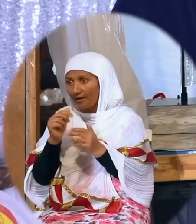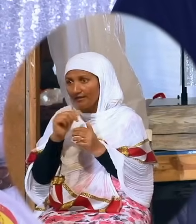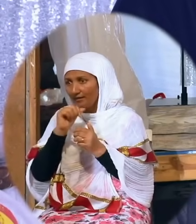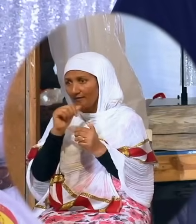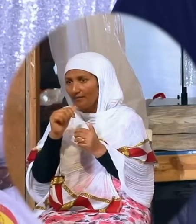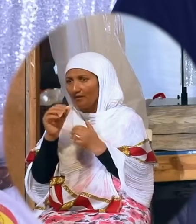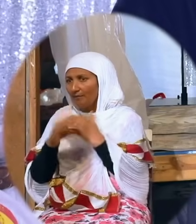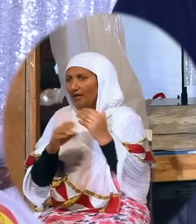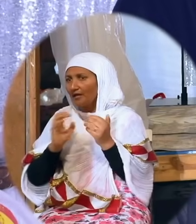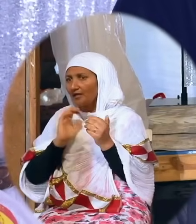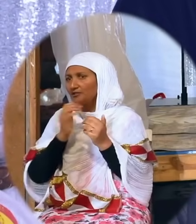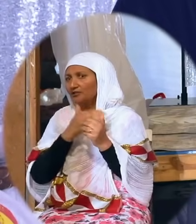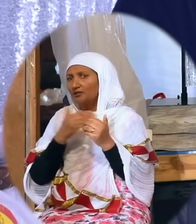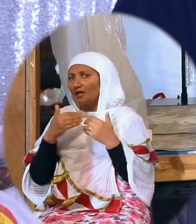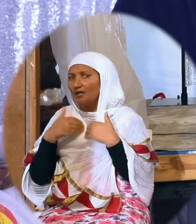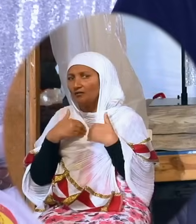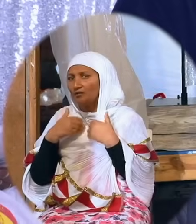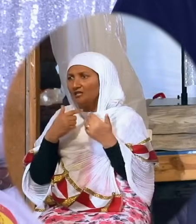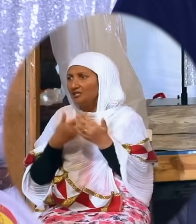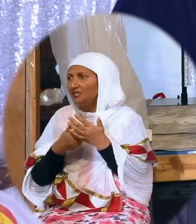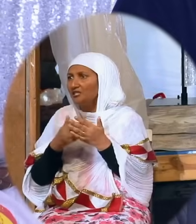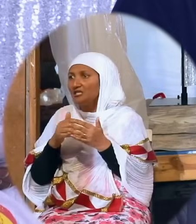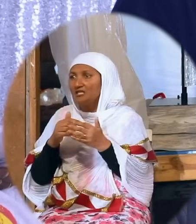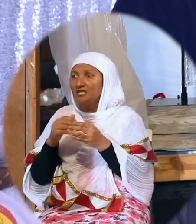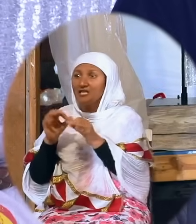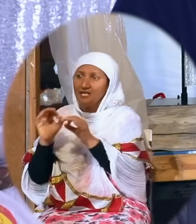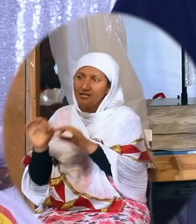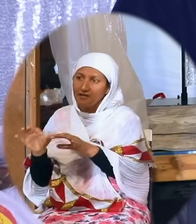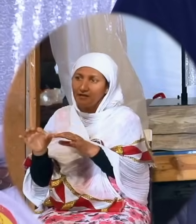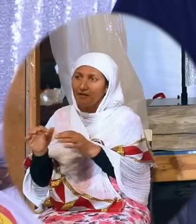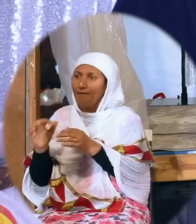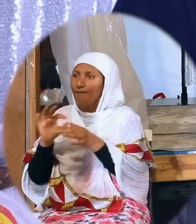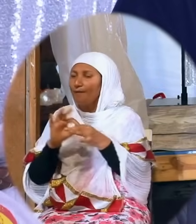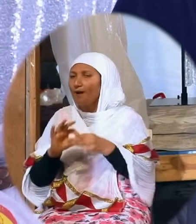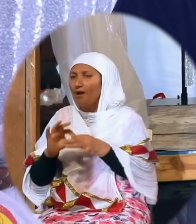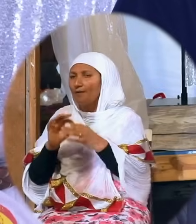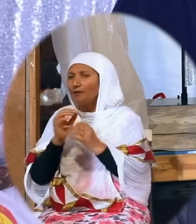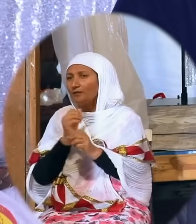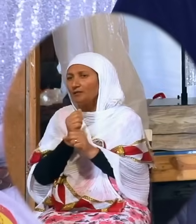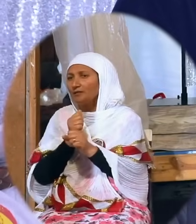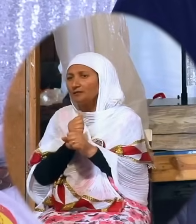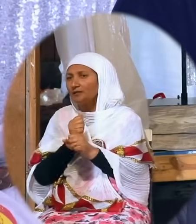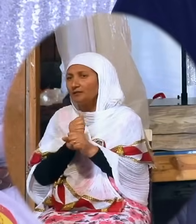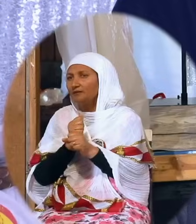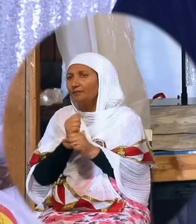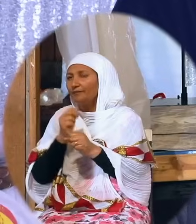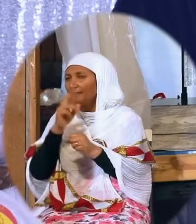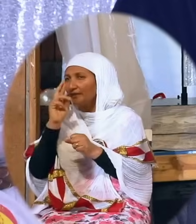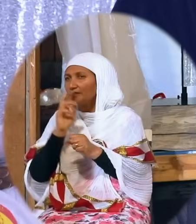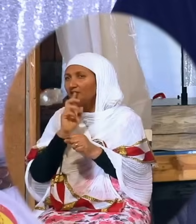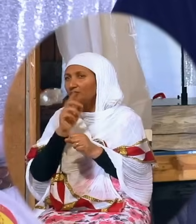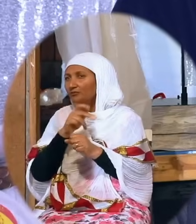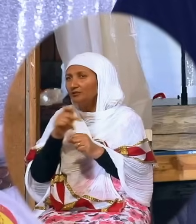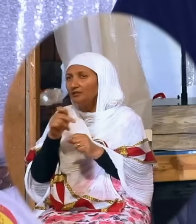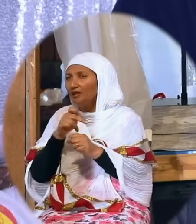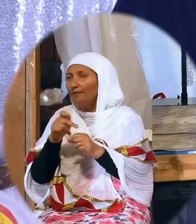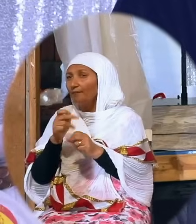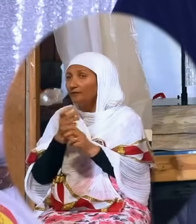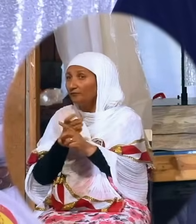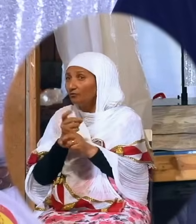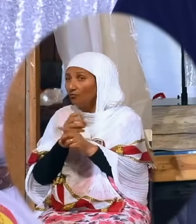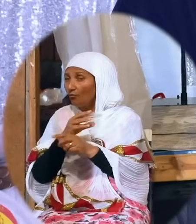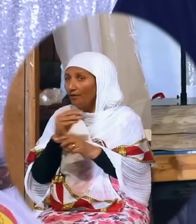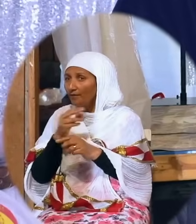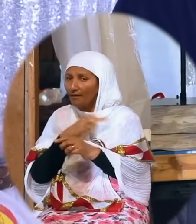ያ ሀገራችን ያ ነው ይሄ ሀገር የሌላ ነው ምንለው በማህበራዊ ስርዓት ምክንያት ነው እንጂ በተፈጥሮና በሃይማኖት ምክንያት አይደለም